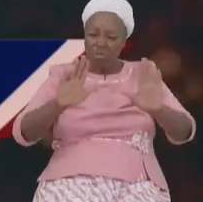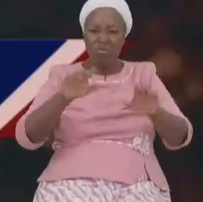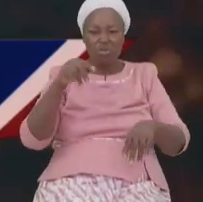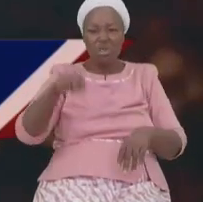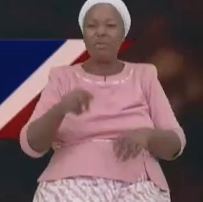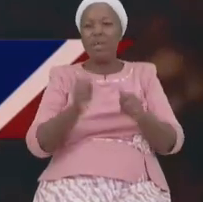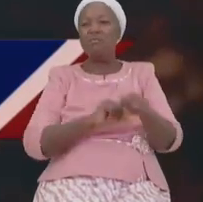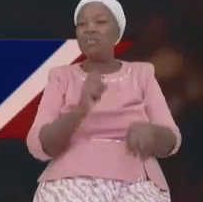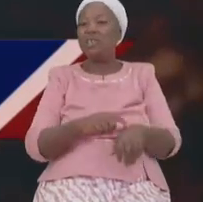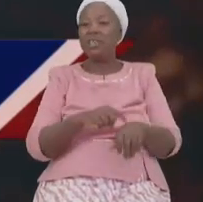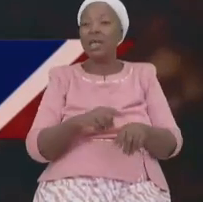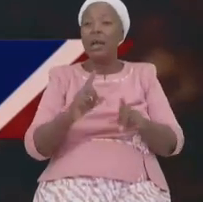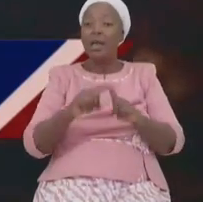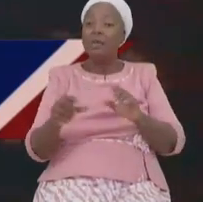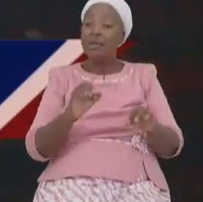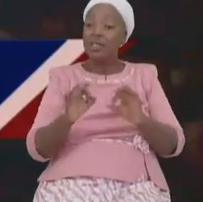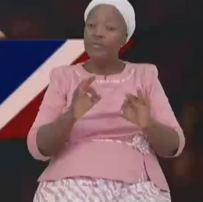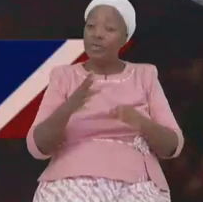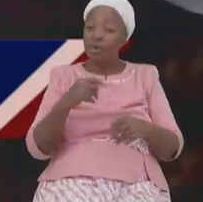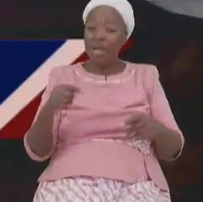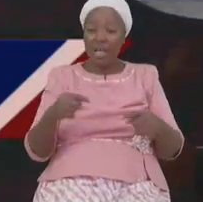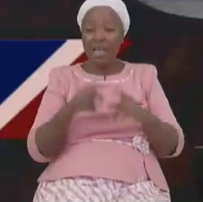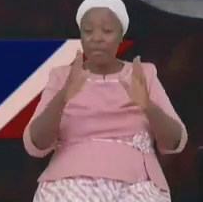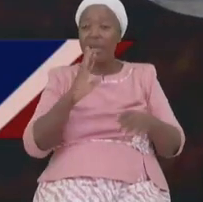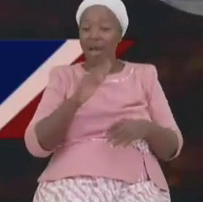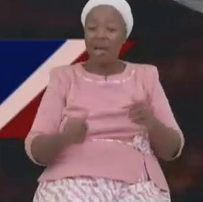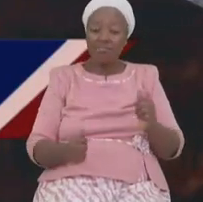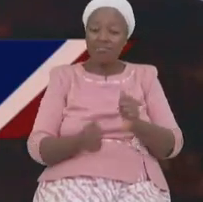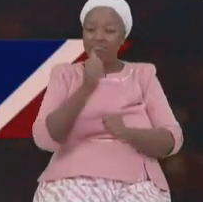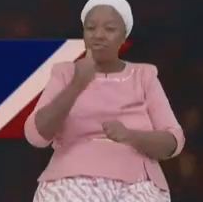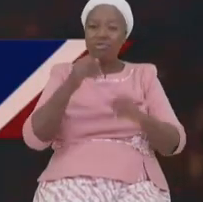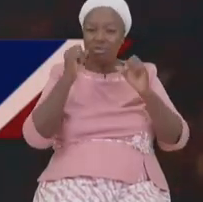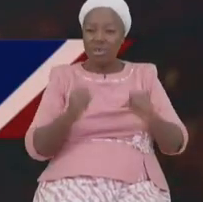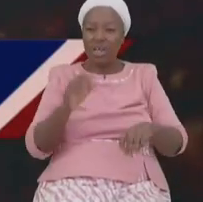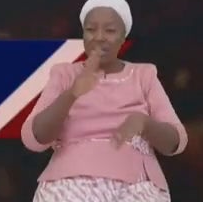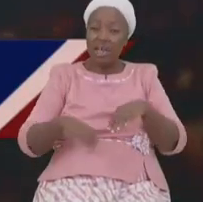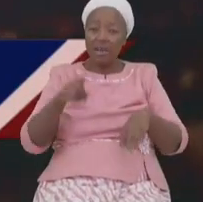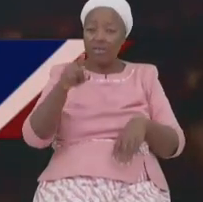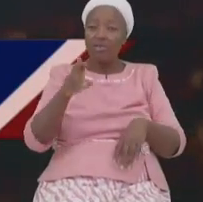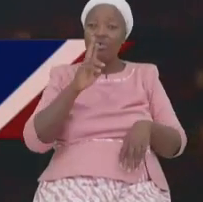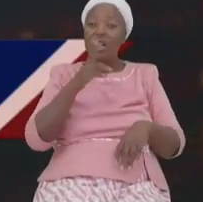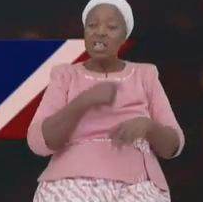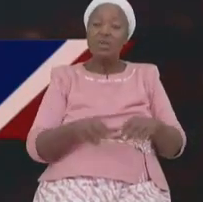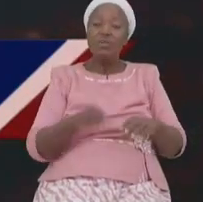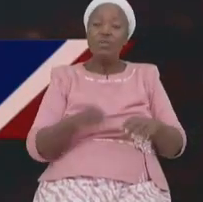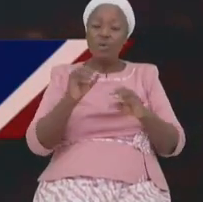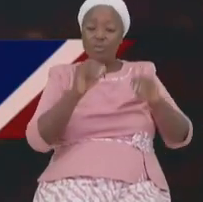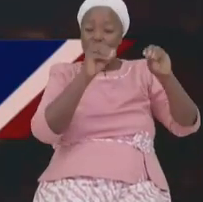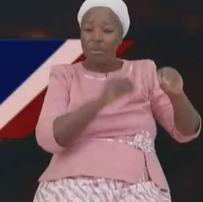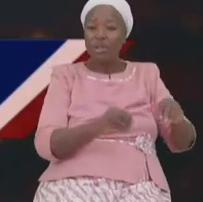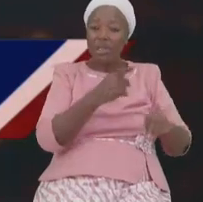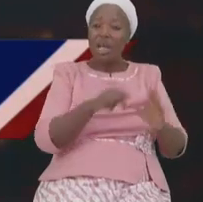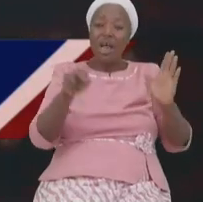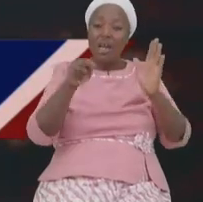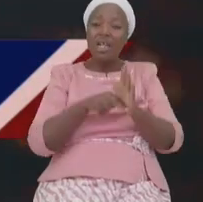moment. Si ton ennemi est plus fort que toi, ils vont t'imposer leur